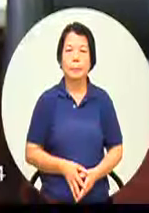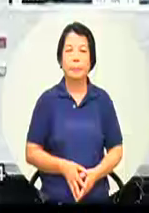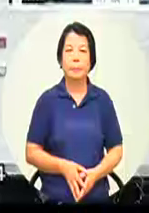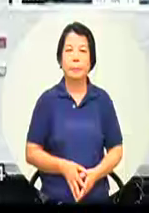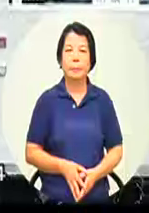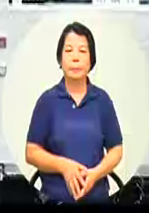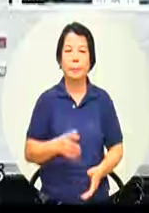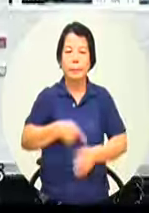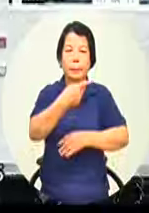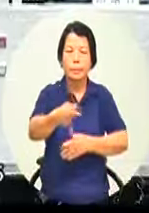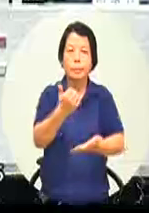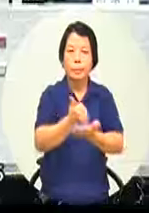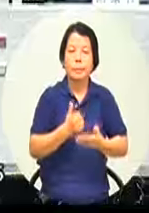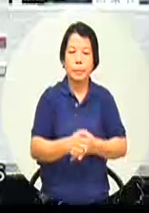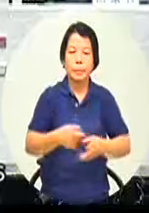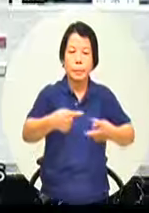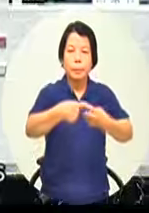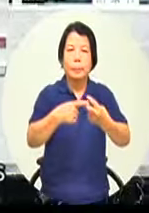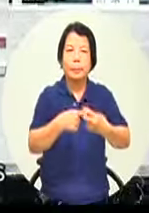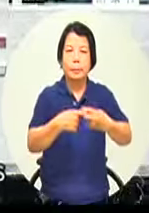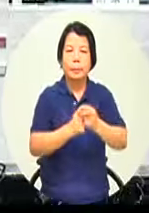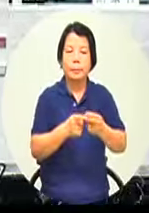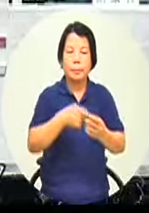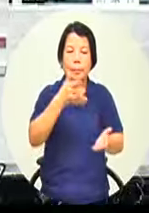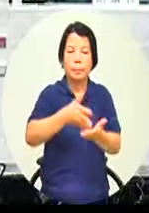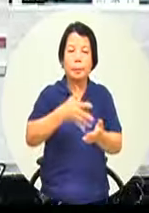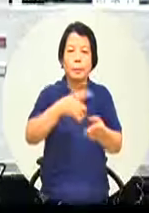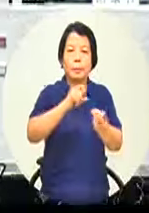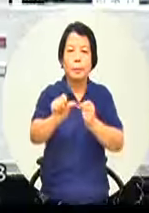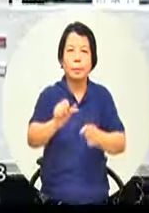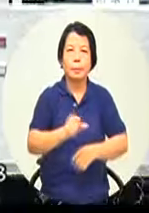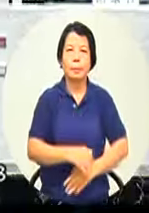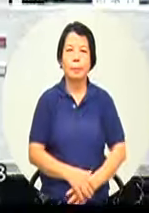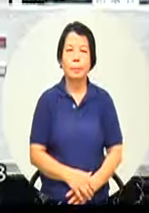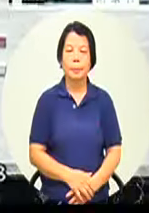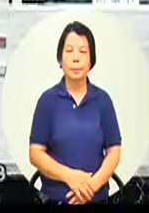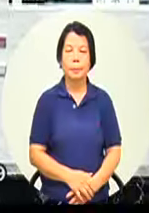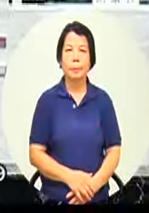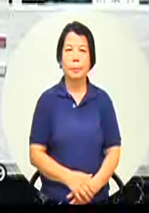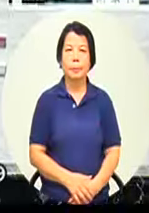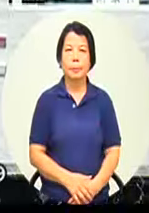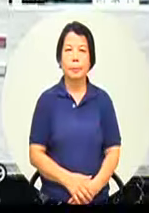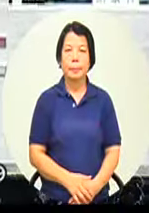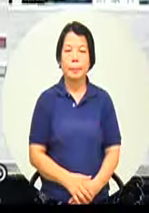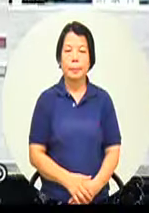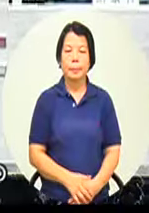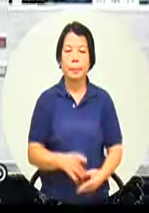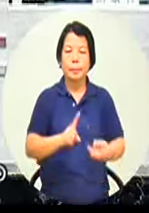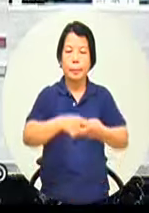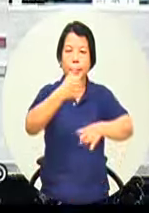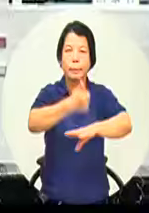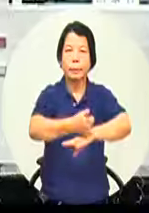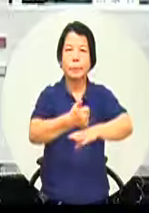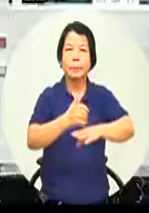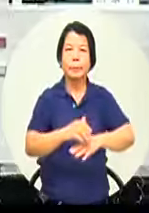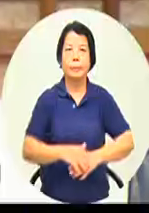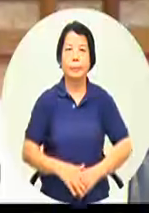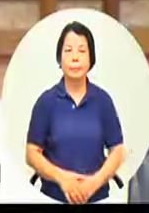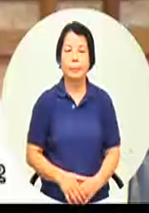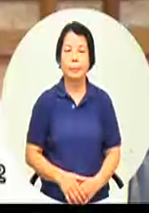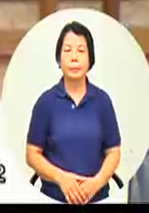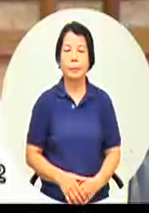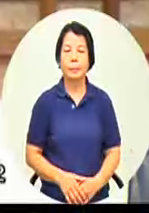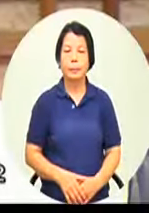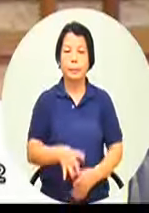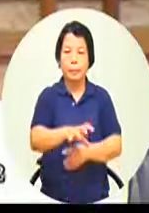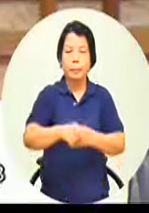好，接着下去，请李顺进议员质询，时间15分钟。 谢谢，主席，我们农